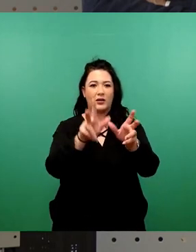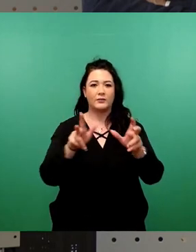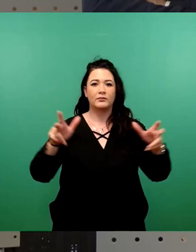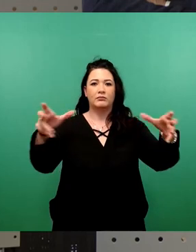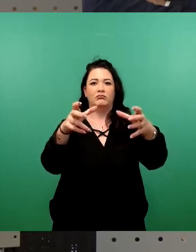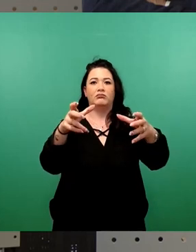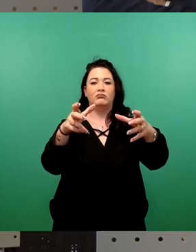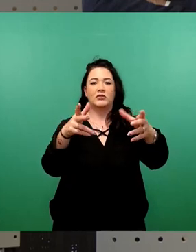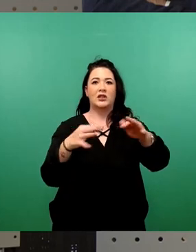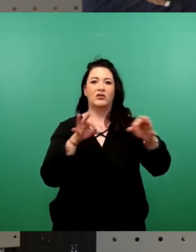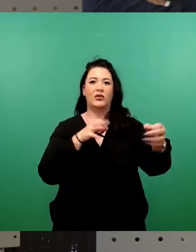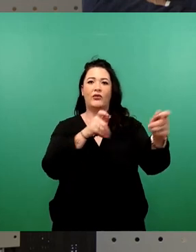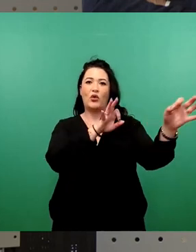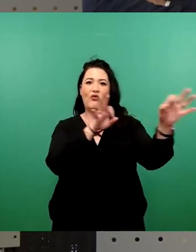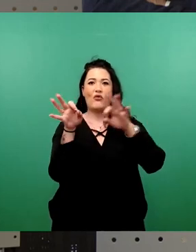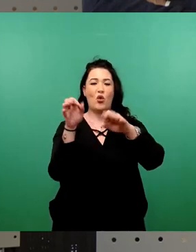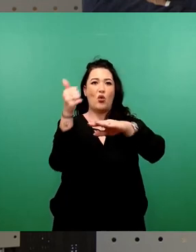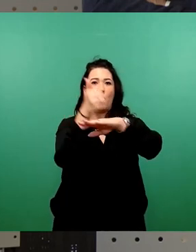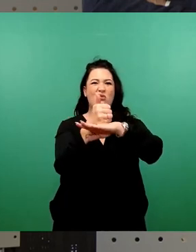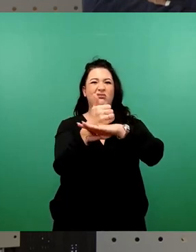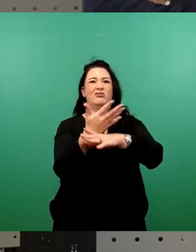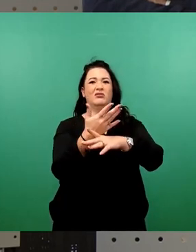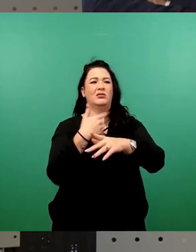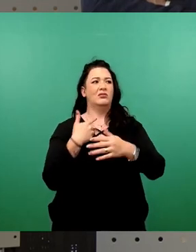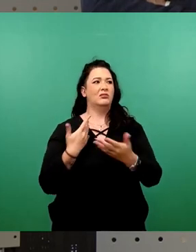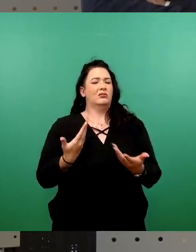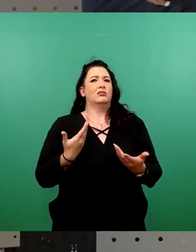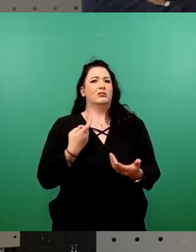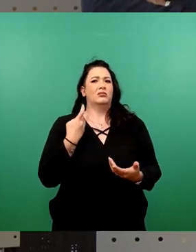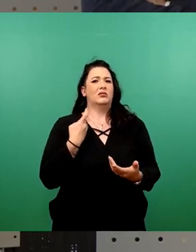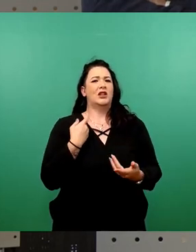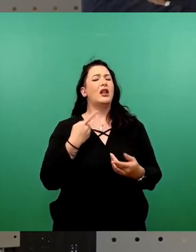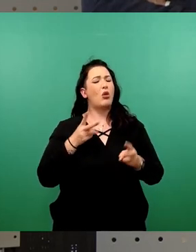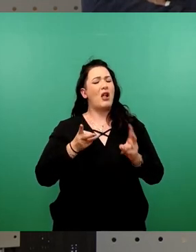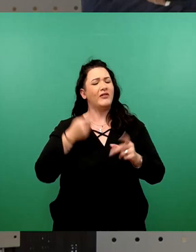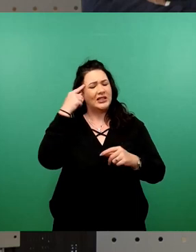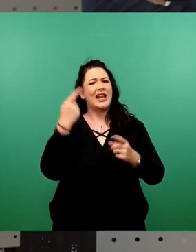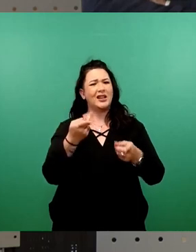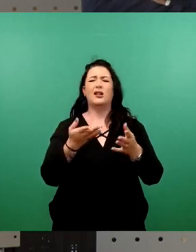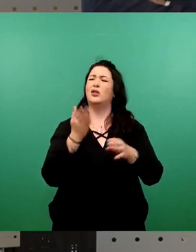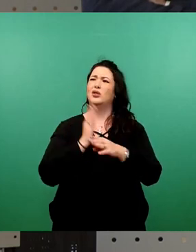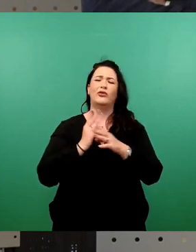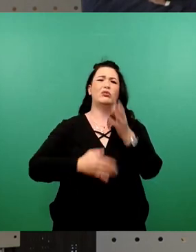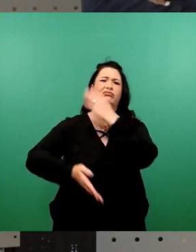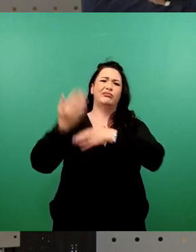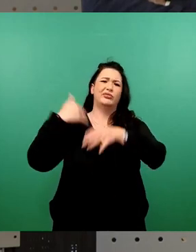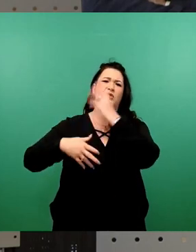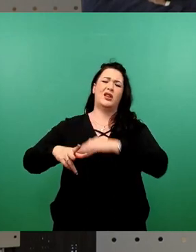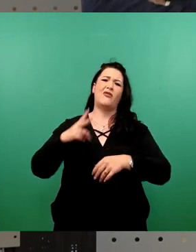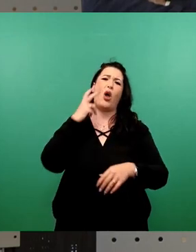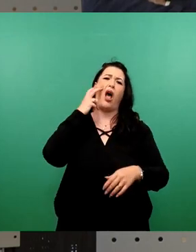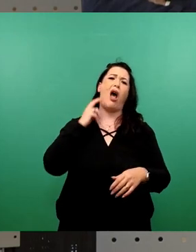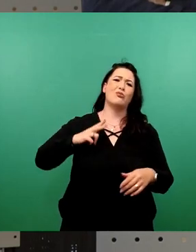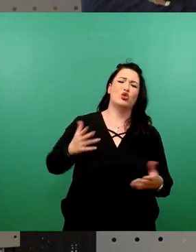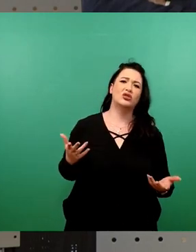really, wie viele Jahrzehnte glauben wir eigentlich inzwischen, dass wir das hinter uns haben und dass Männer und Frauen gleichberechtigt und gleich viel